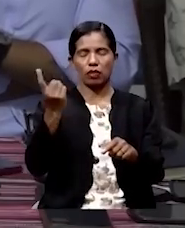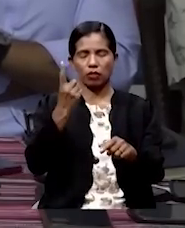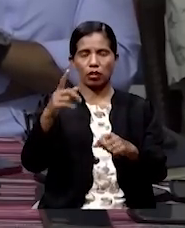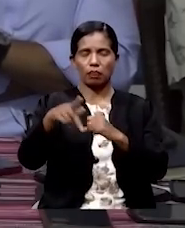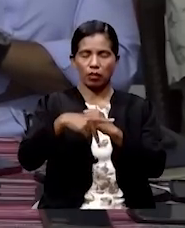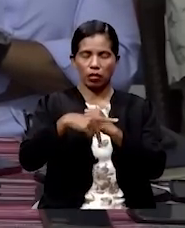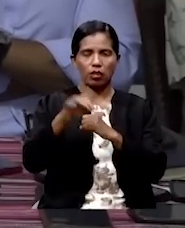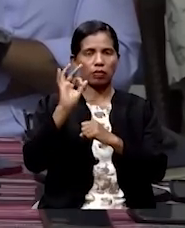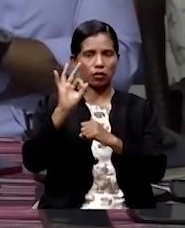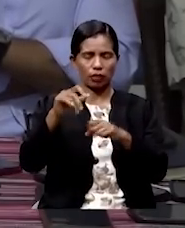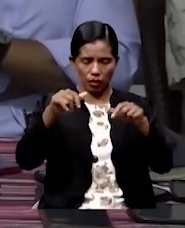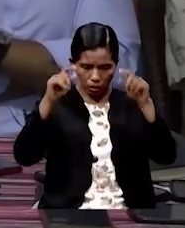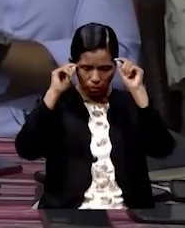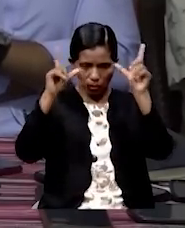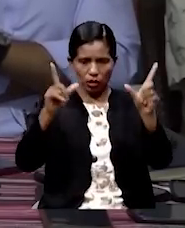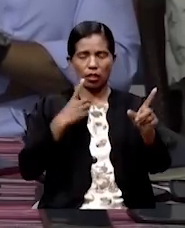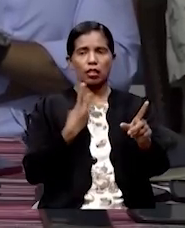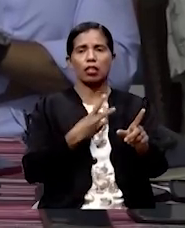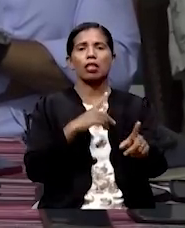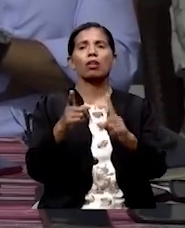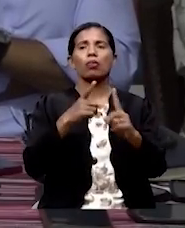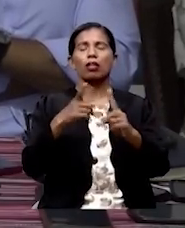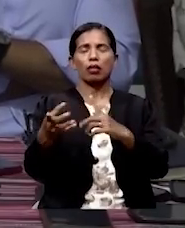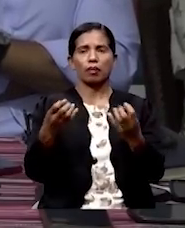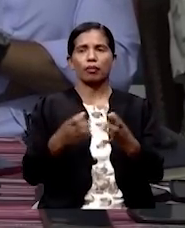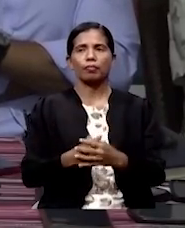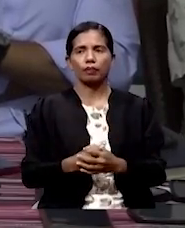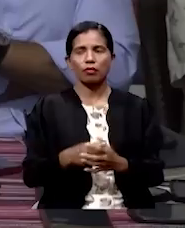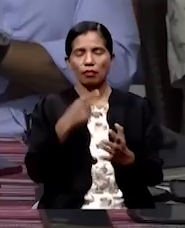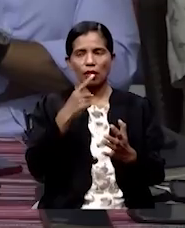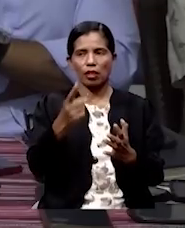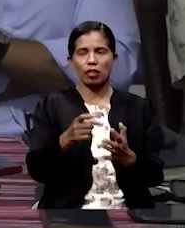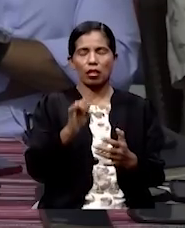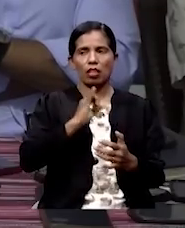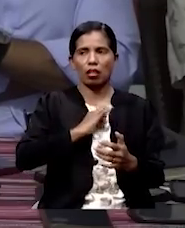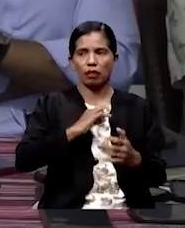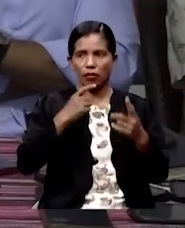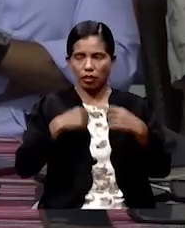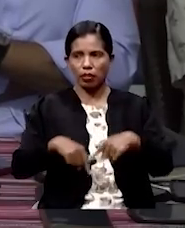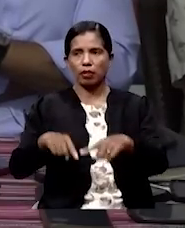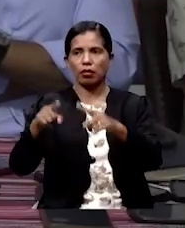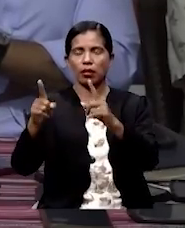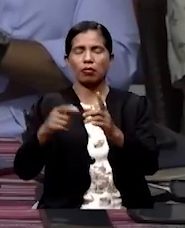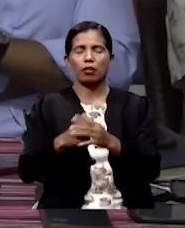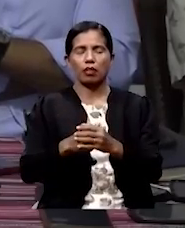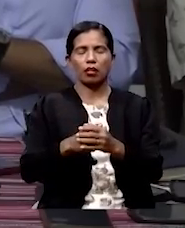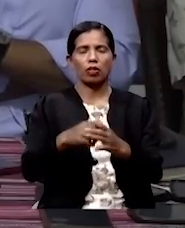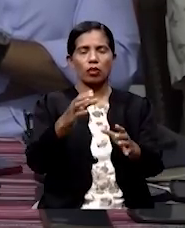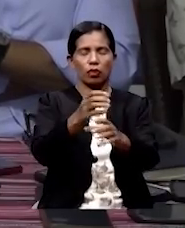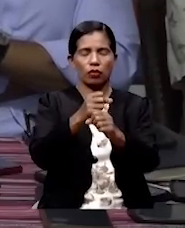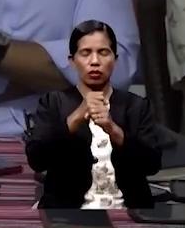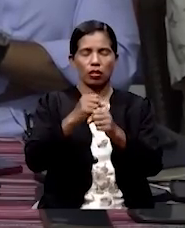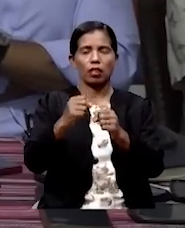halo interpretsa mui oi. La rum balu di angat hau atu ba Comite Central foti kategori tanga